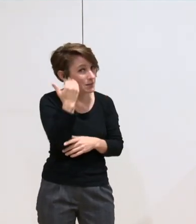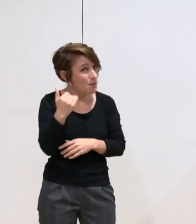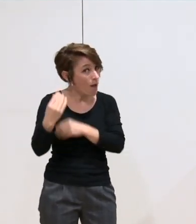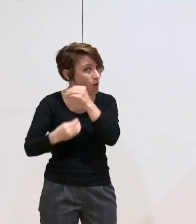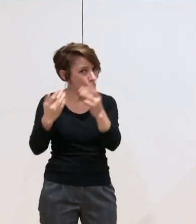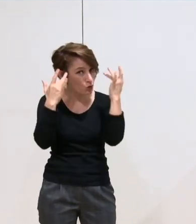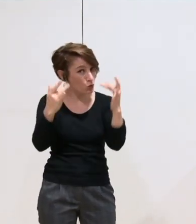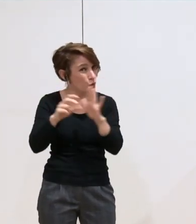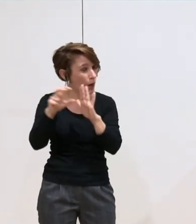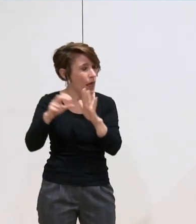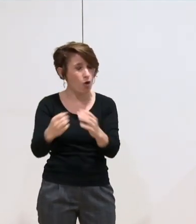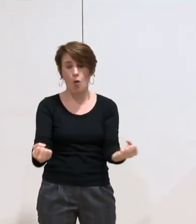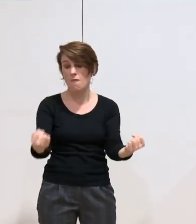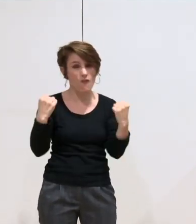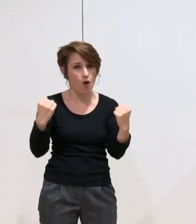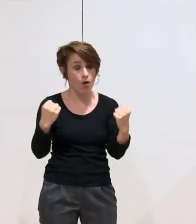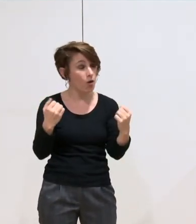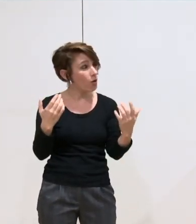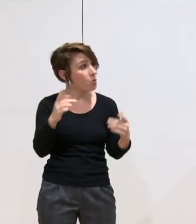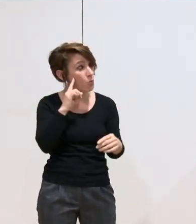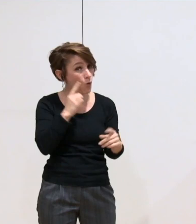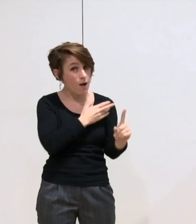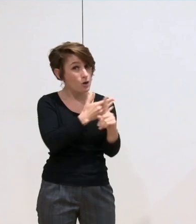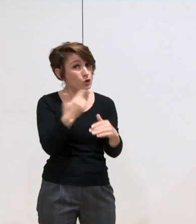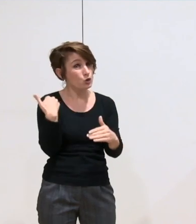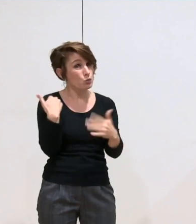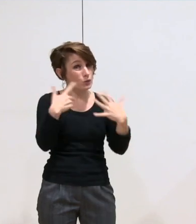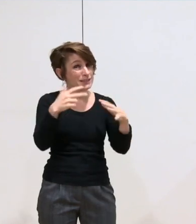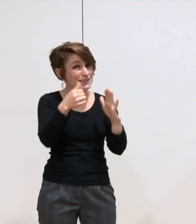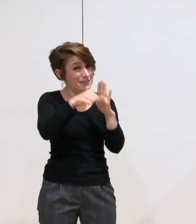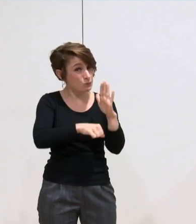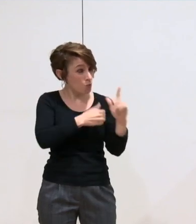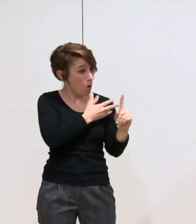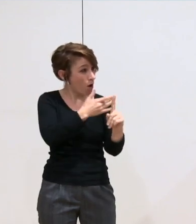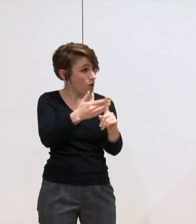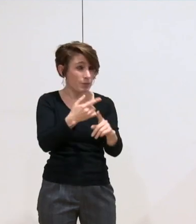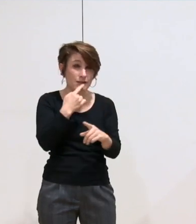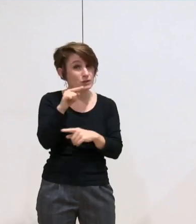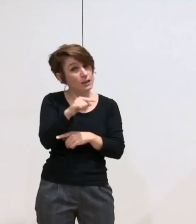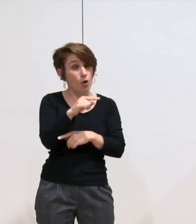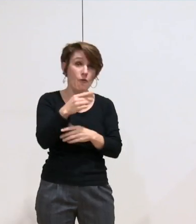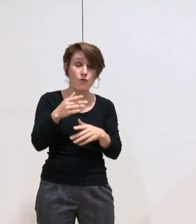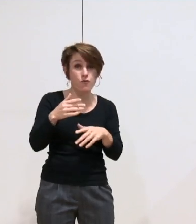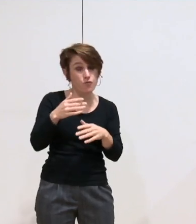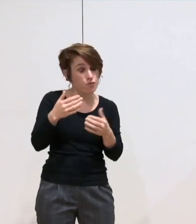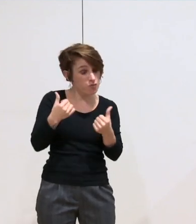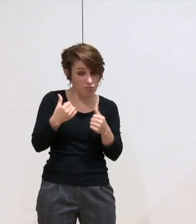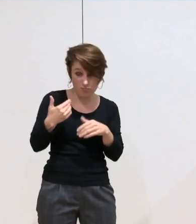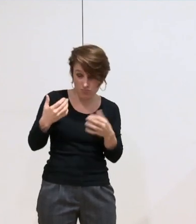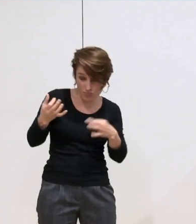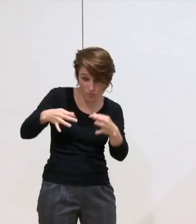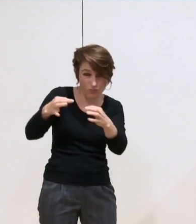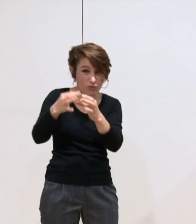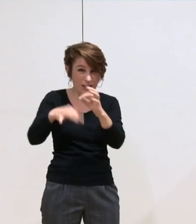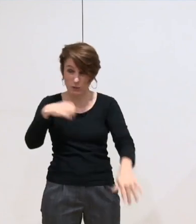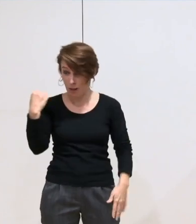En 18 mois, vous n'avez pas fait mieux avec moins, mais vous avez fait pire dans votre coin. Et qu'on ne me parle plus non plus de